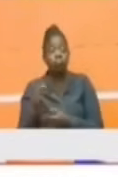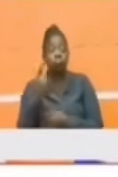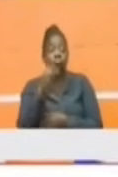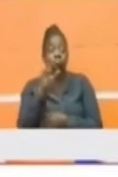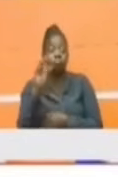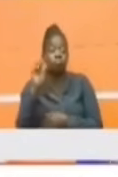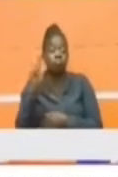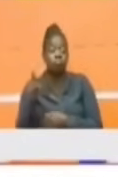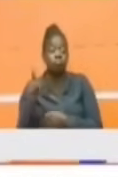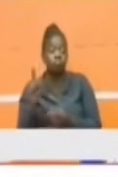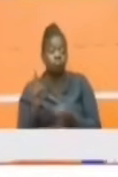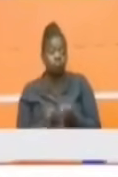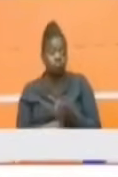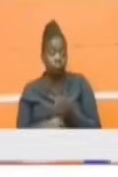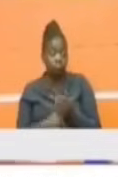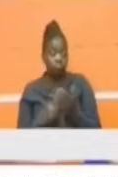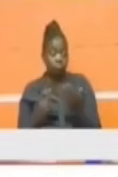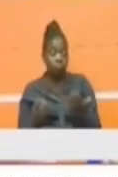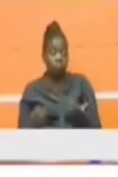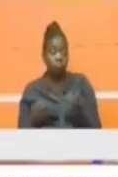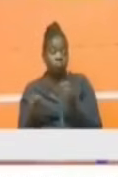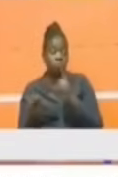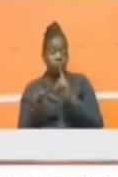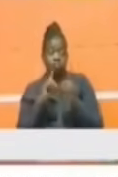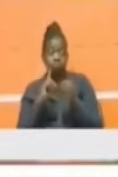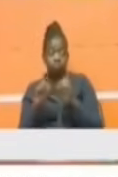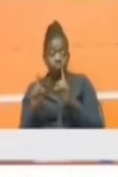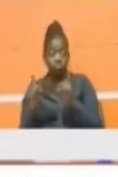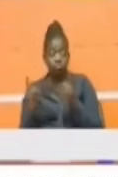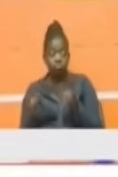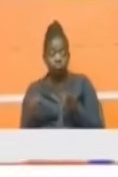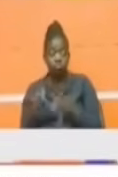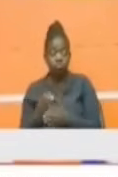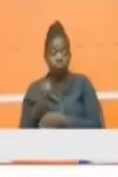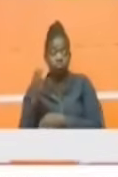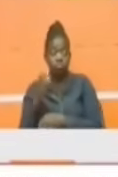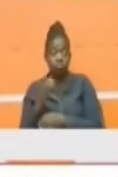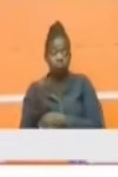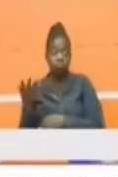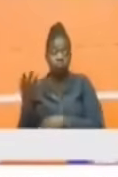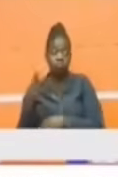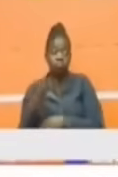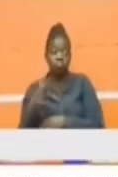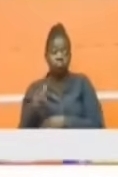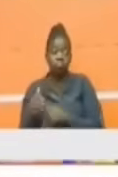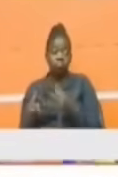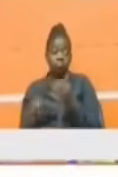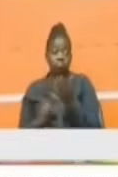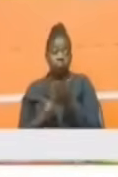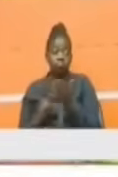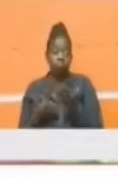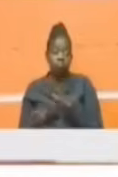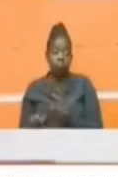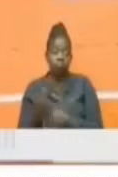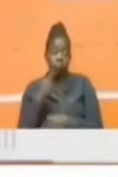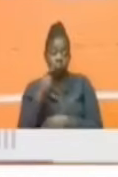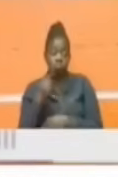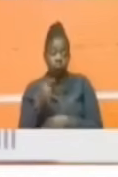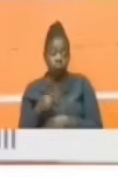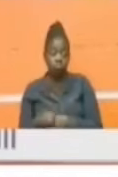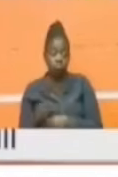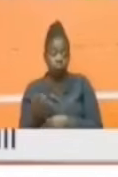obukebe ofunirako kala ofunirako amazzi g'okozesa katugonza ogamba nti aha nze